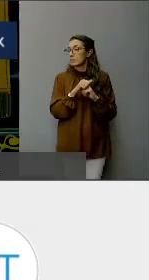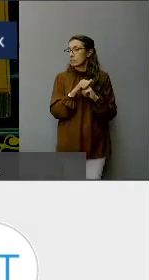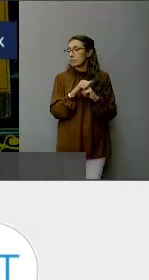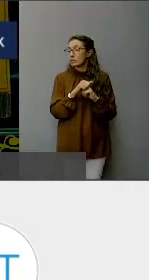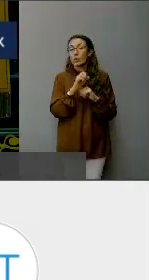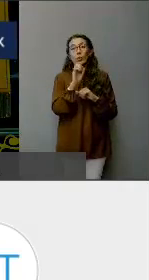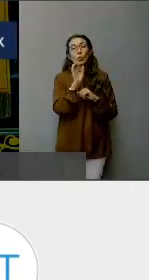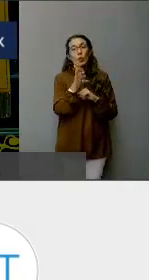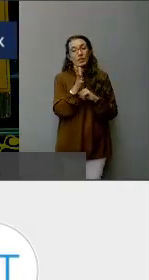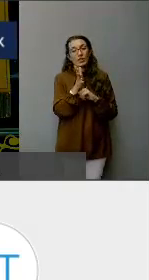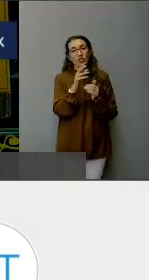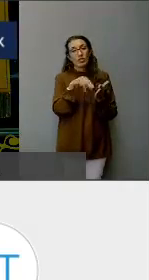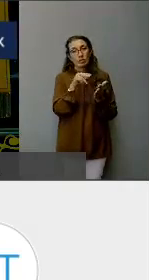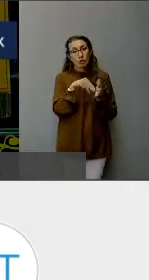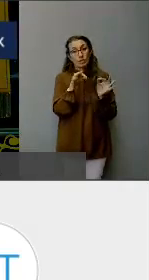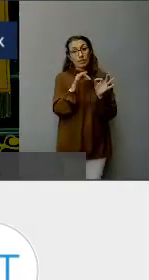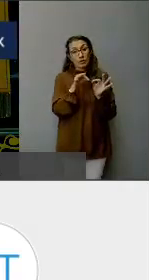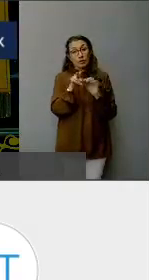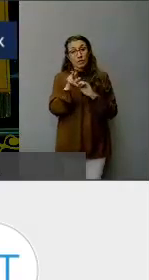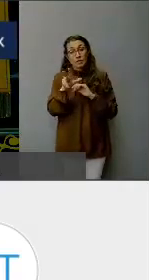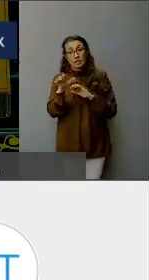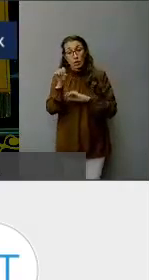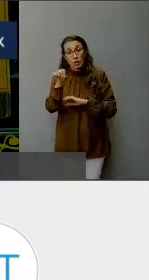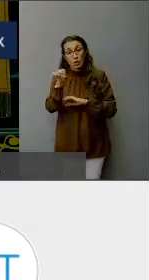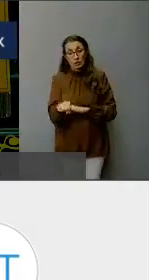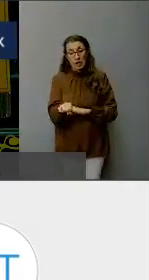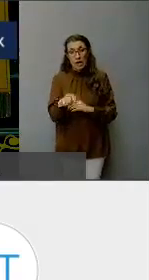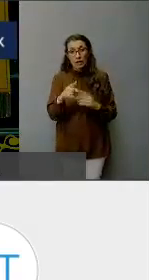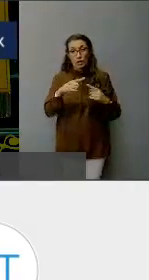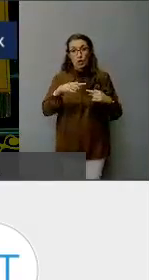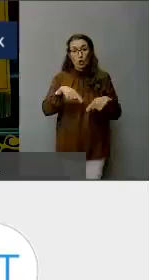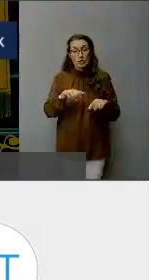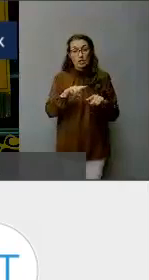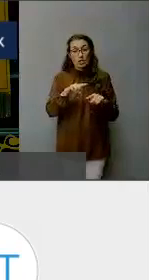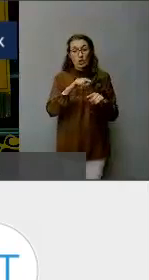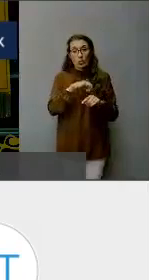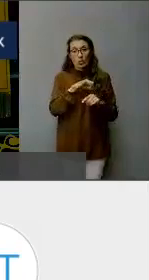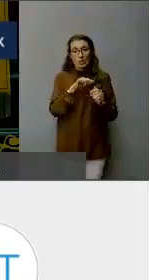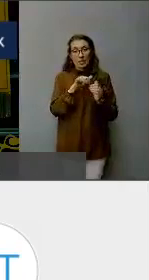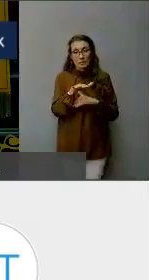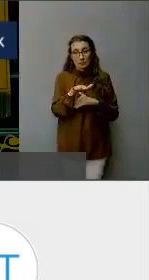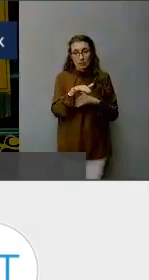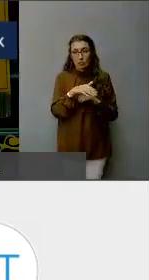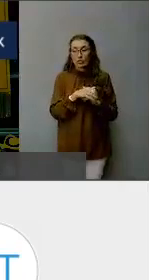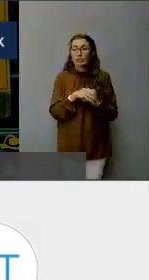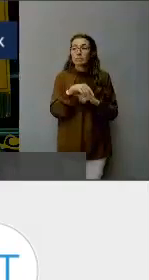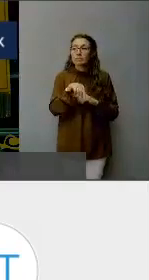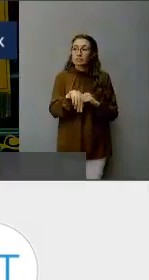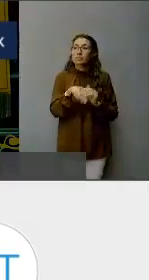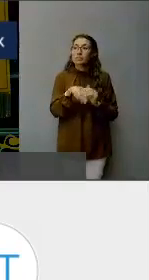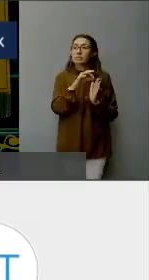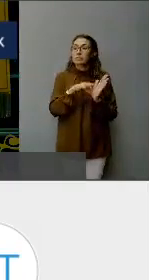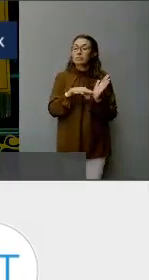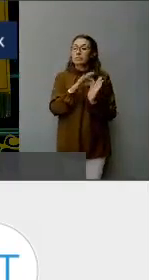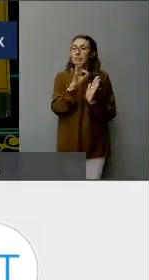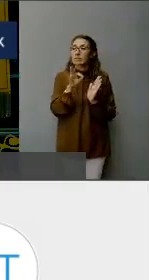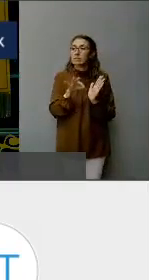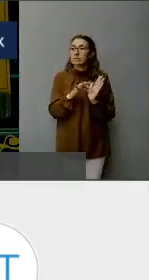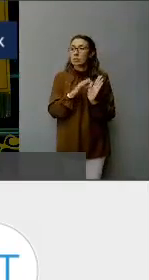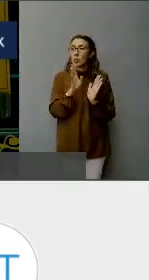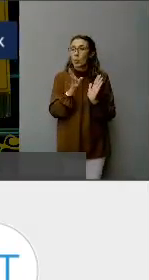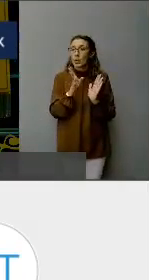15 voti favorevoli 23 contrari il consiglio respinge il numero 13 pongo ora in votazione numero